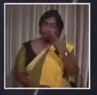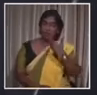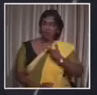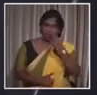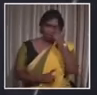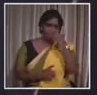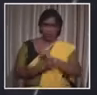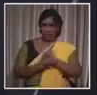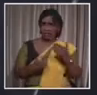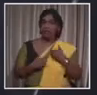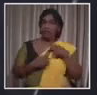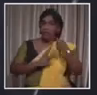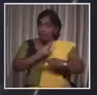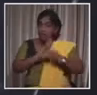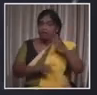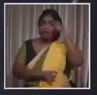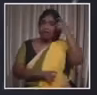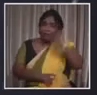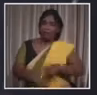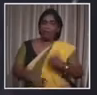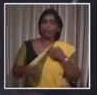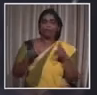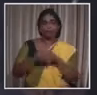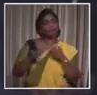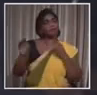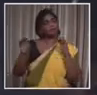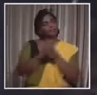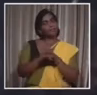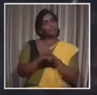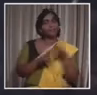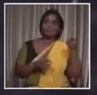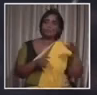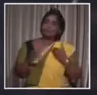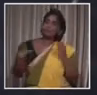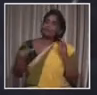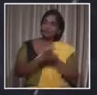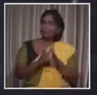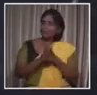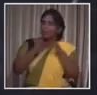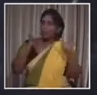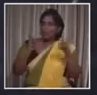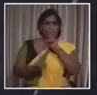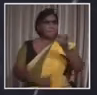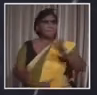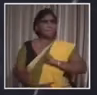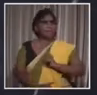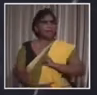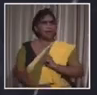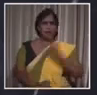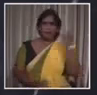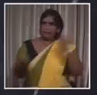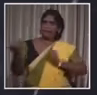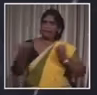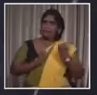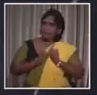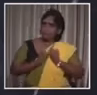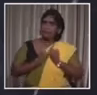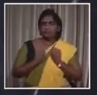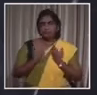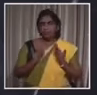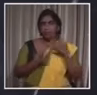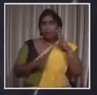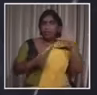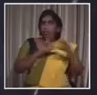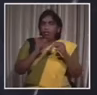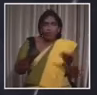නොවුනත් රටේ පුරවැසියෙක් හැටියට මේ කාරණාවට අපි එළියට ආවේ. අපි එළියට ආවහම ගොඩක් අය අපිට බැන්නා, චෝදනා කරා. කොහෙන් ගන්න